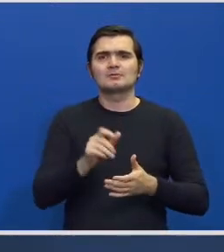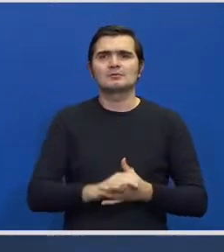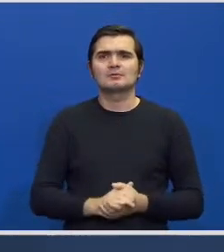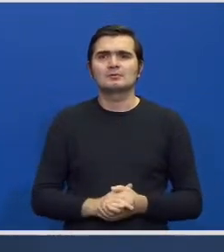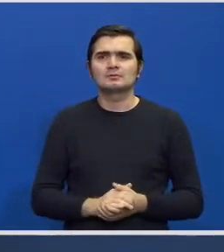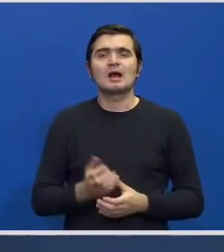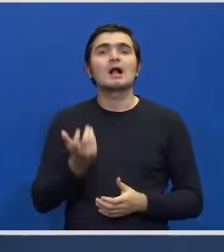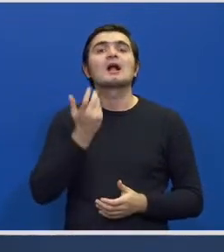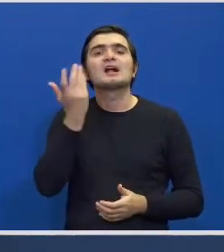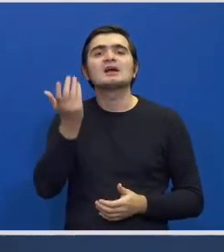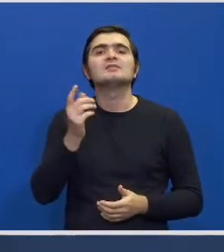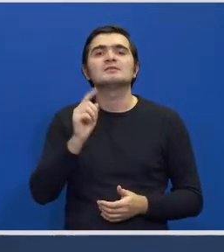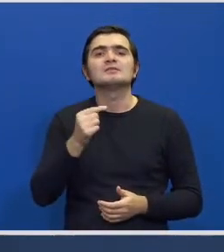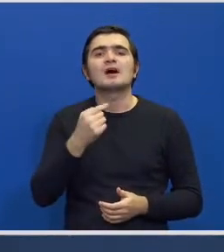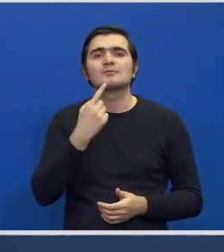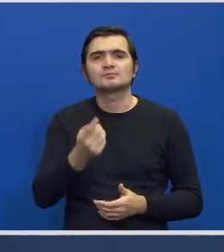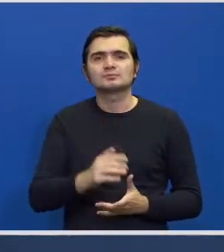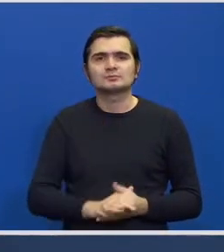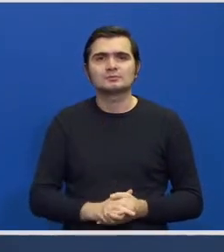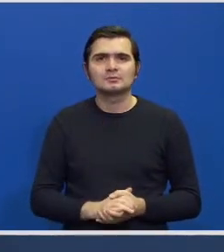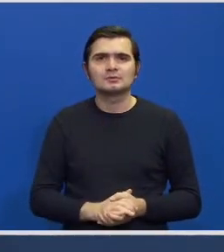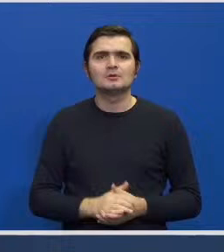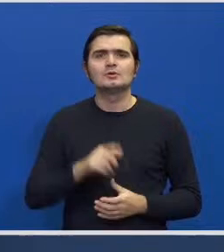de energie.